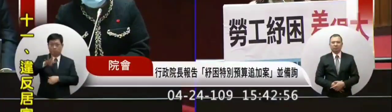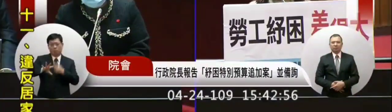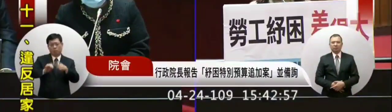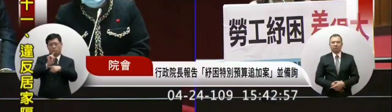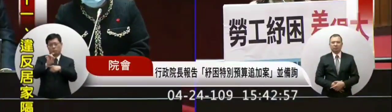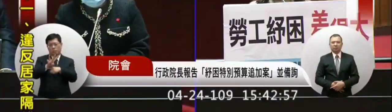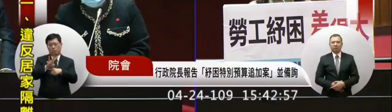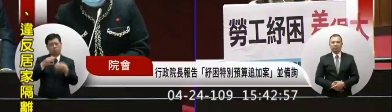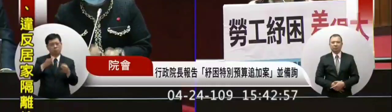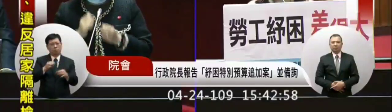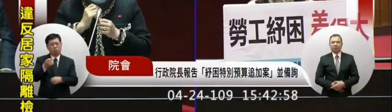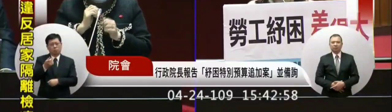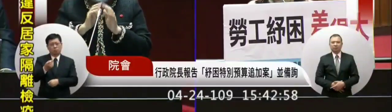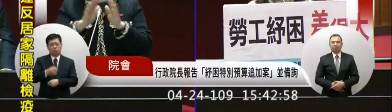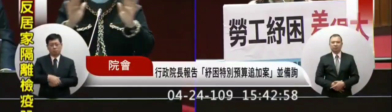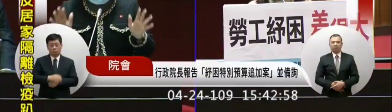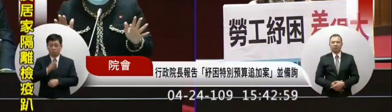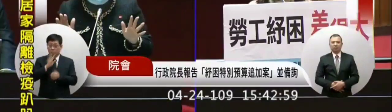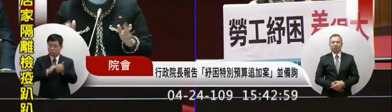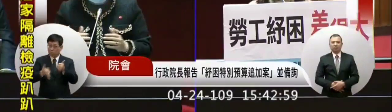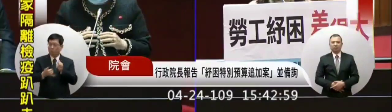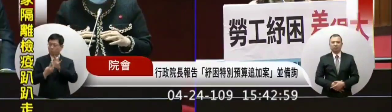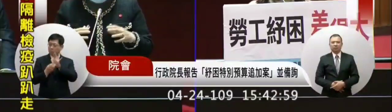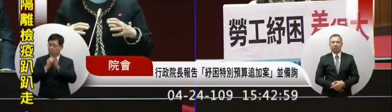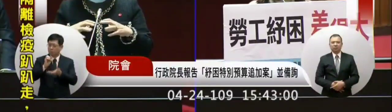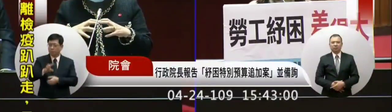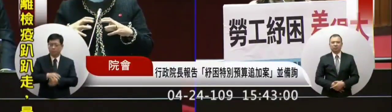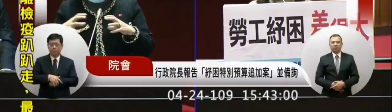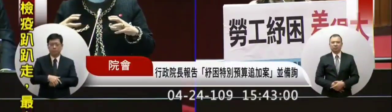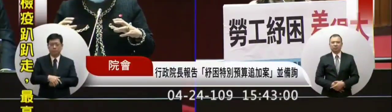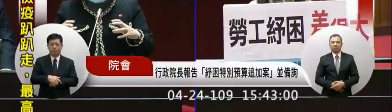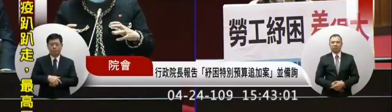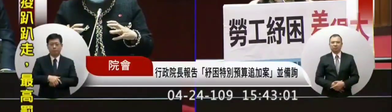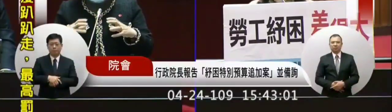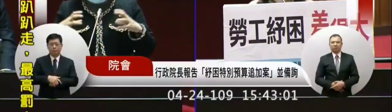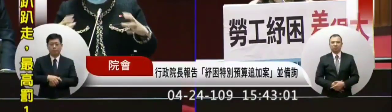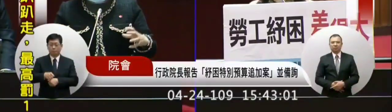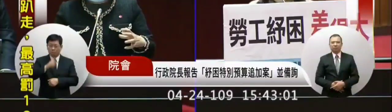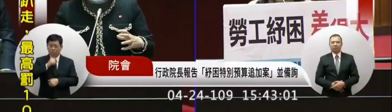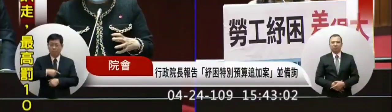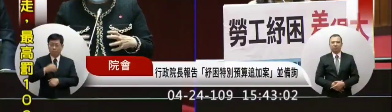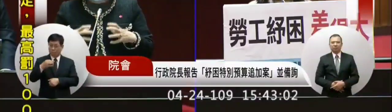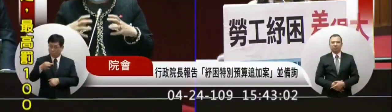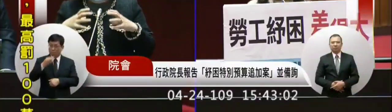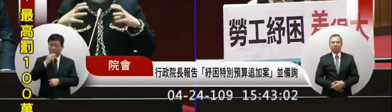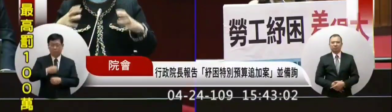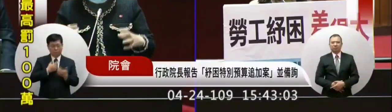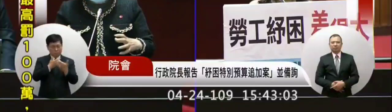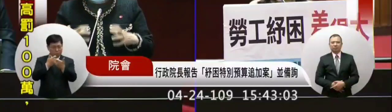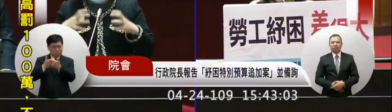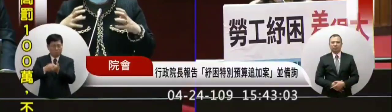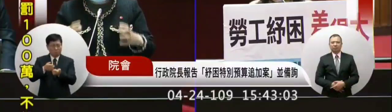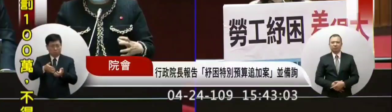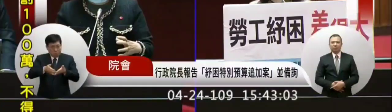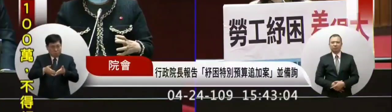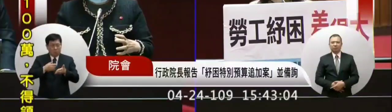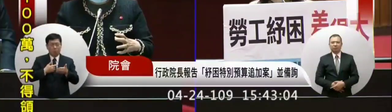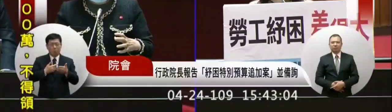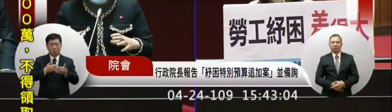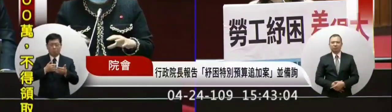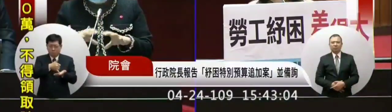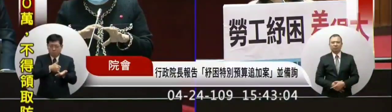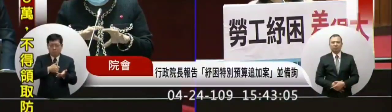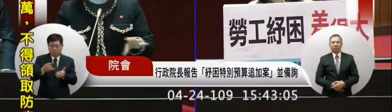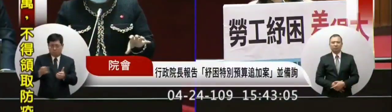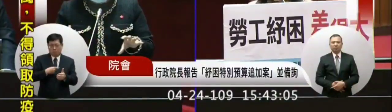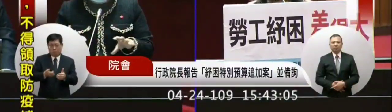13%左右。好，所以但是我要跟你说，就是说我们其实真的是这个钱，我们是花在最需要然后最弱势